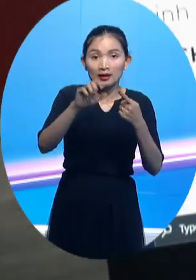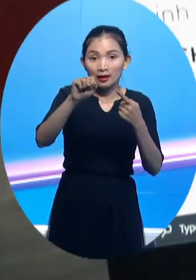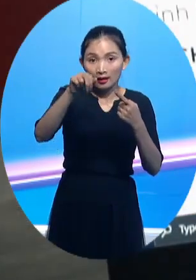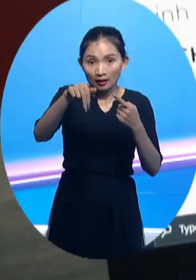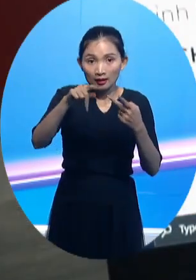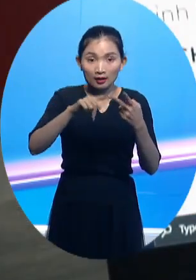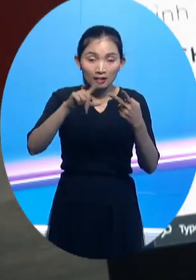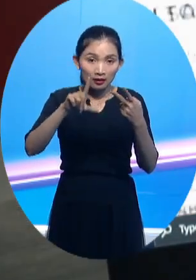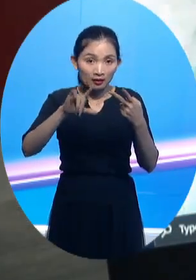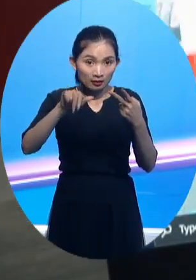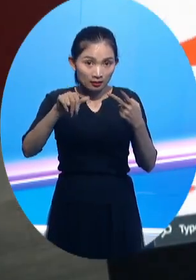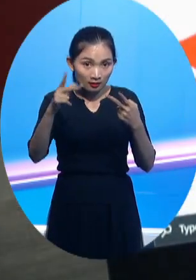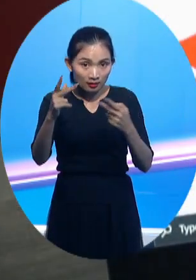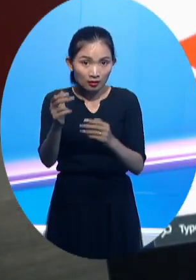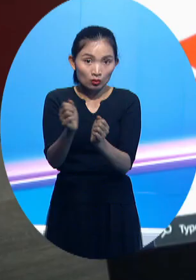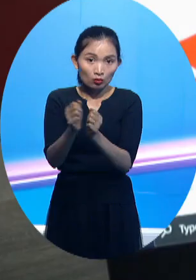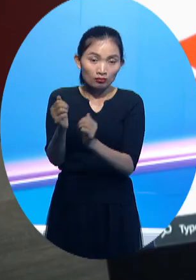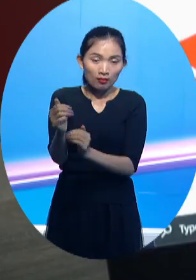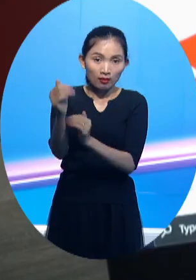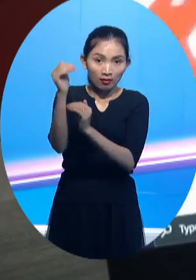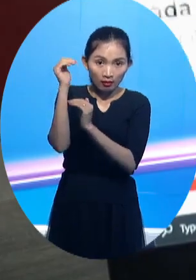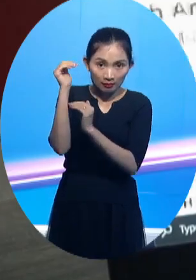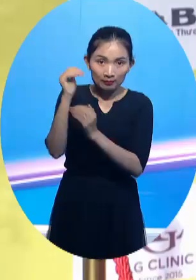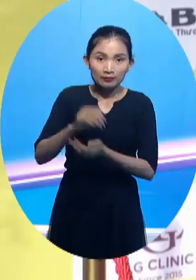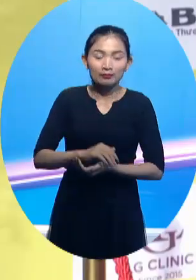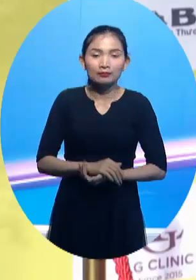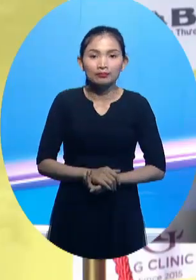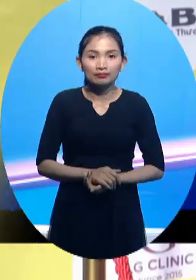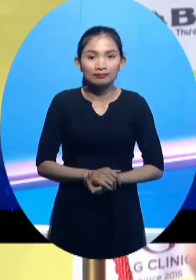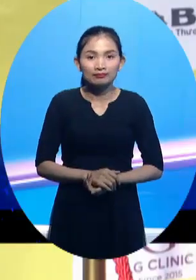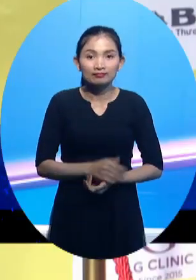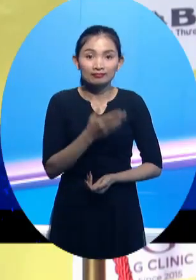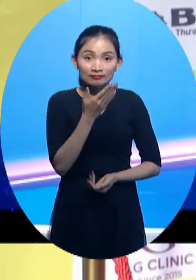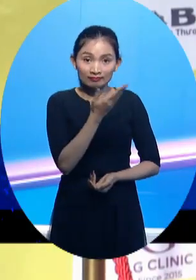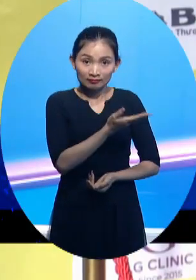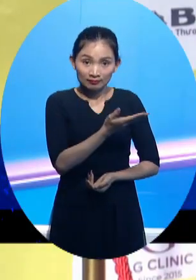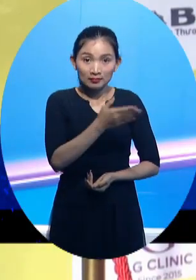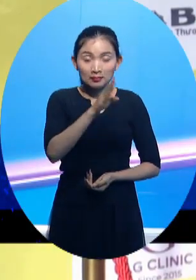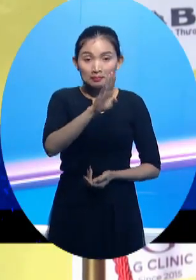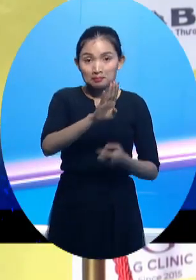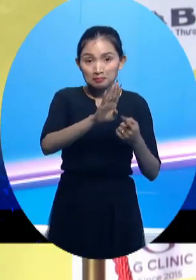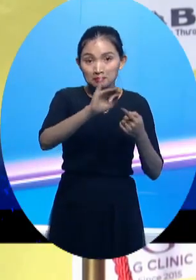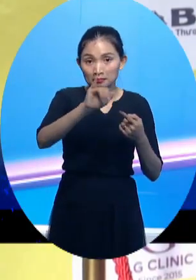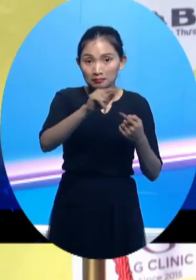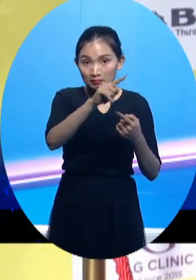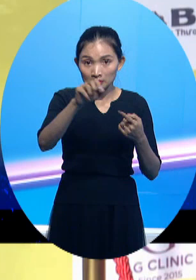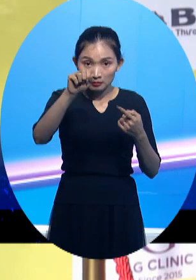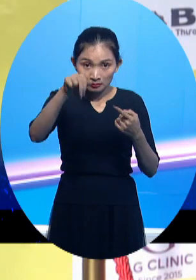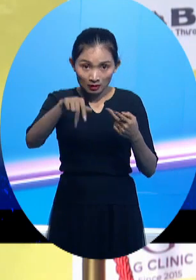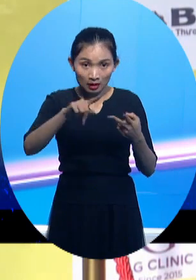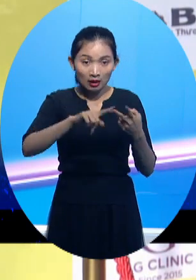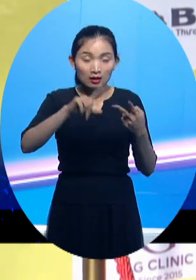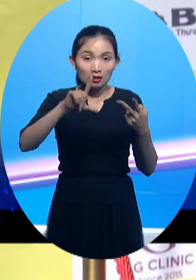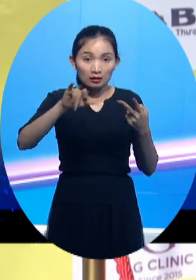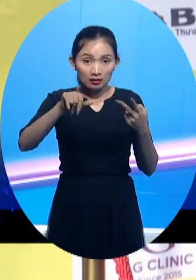đã phủ sóng rộng rãi ở nhiều thành phố tại Canada và Việt Nam Bình An cùng với lại analin sẽ xây dựng carara phát triển vững mạnh toàn